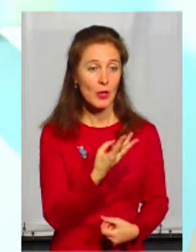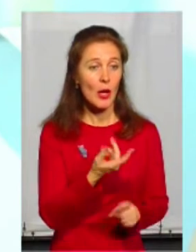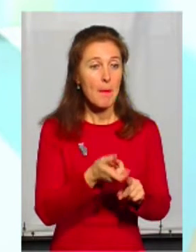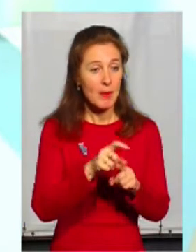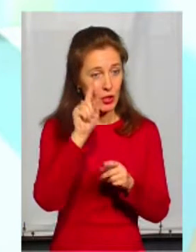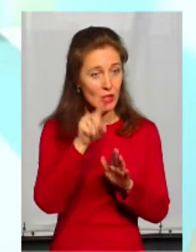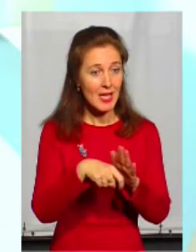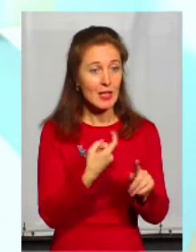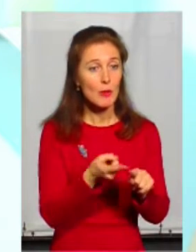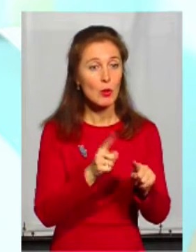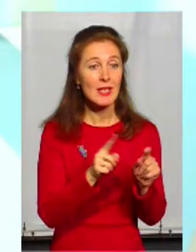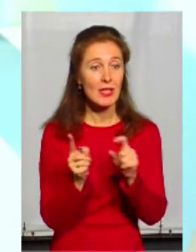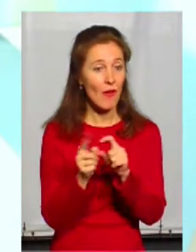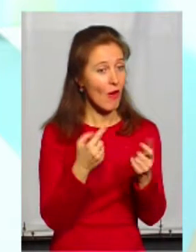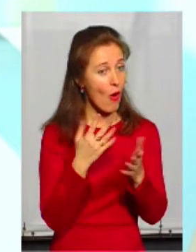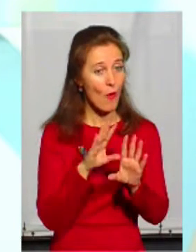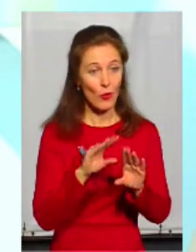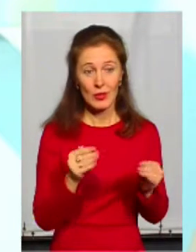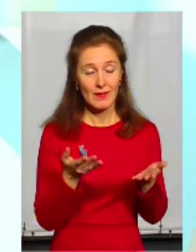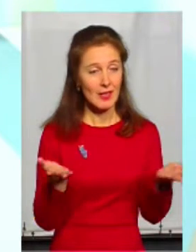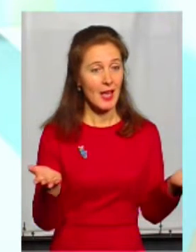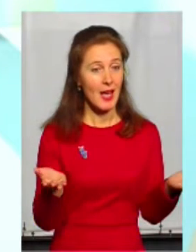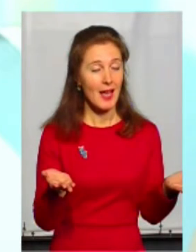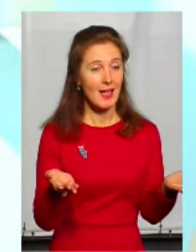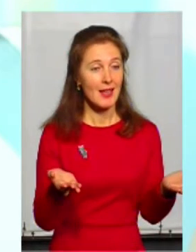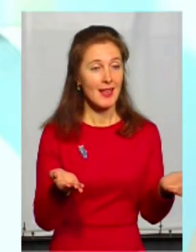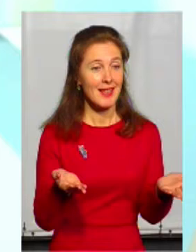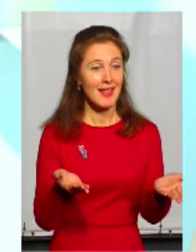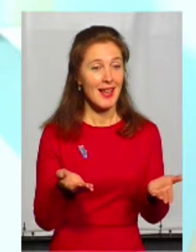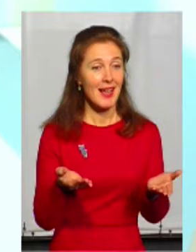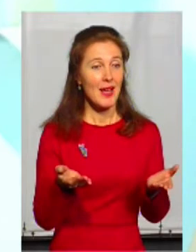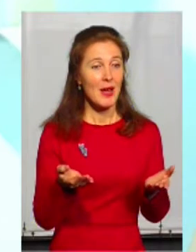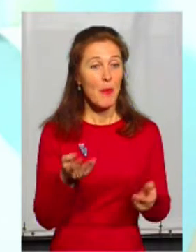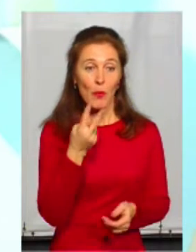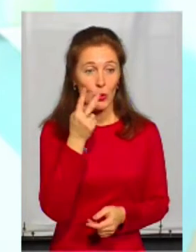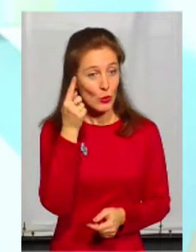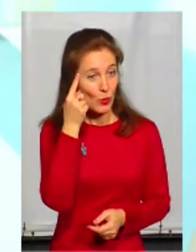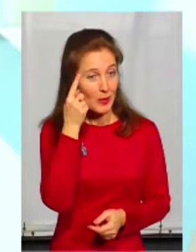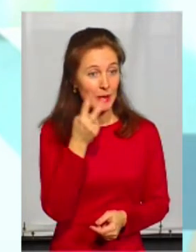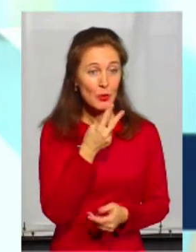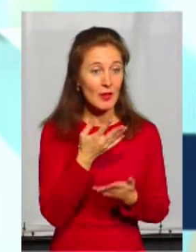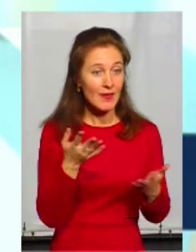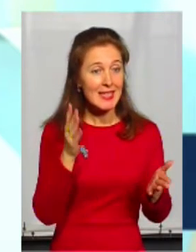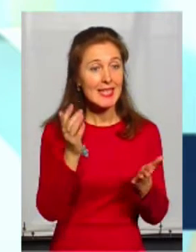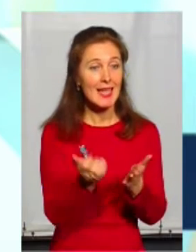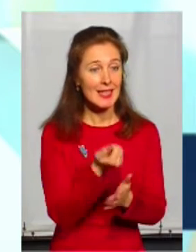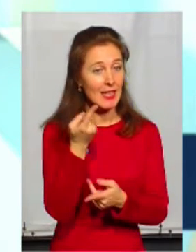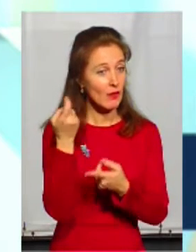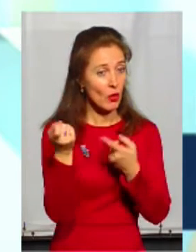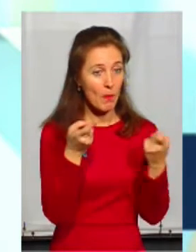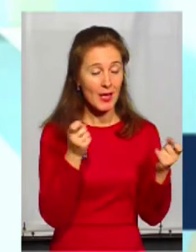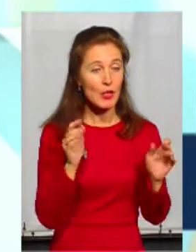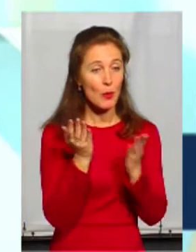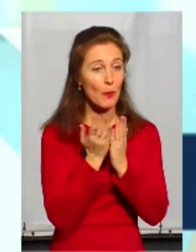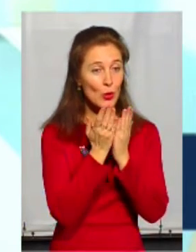ці слова. От і все. Власне, буде спонукати їх до того, аби все-таки подумати, подивитися, знайти інформацію,